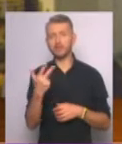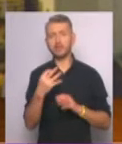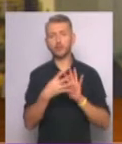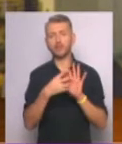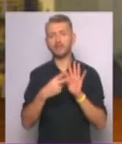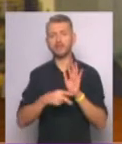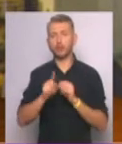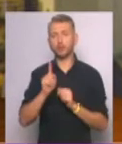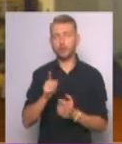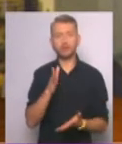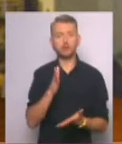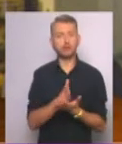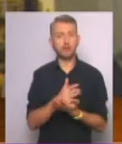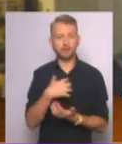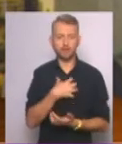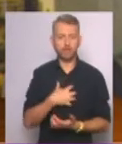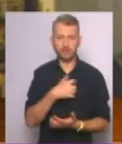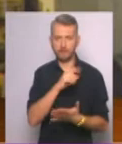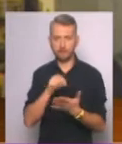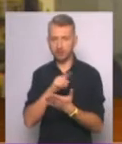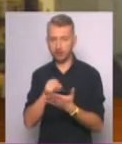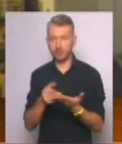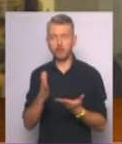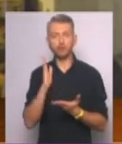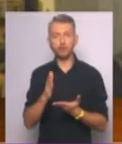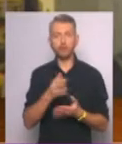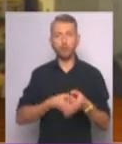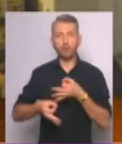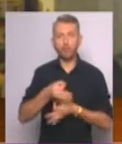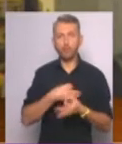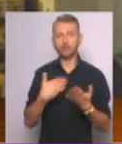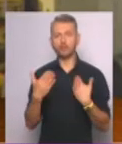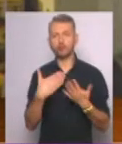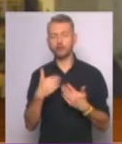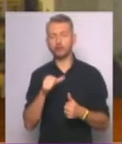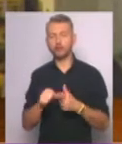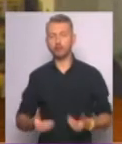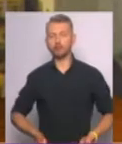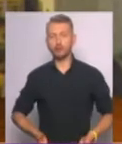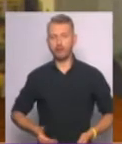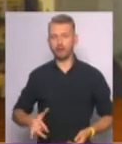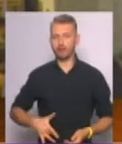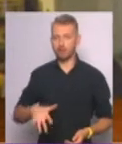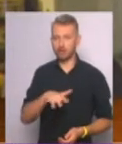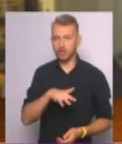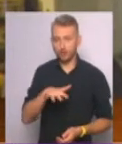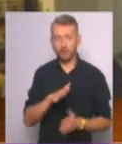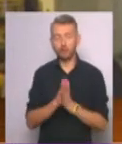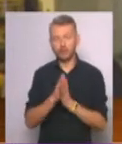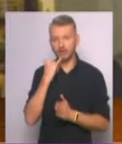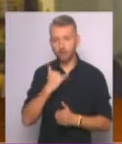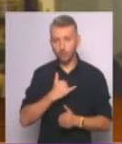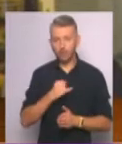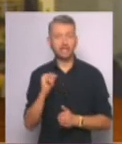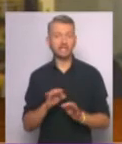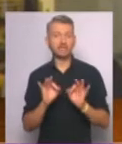223-09-71 – дійсно є топові питання, які ми сьогодні будемо обговорювати, які стосуються саме життя на Печерську. Тож, будь ласка, долучайтеся. Ну і,